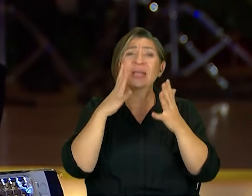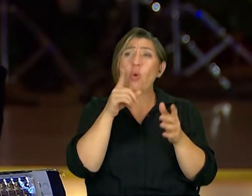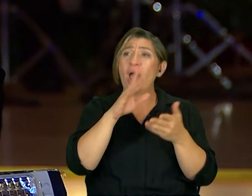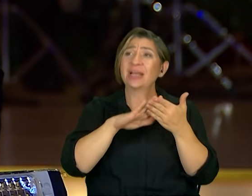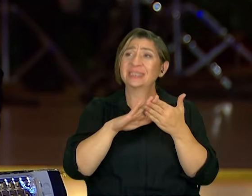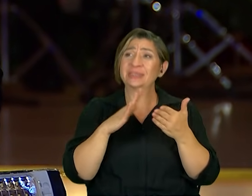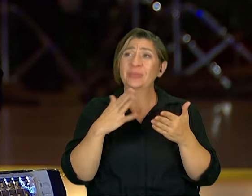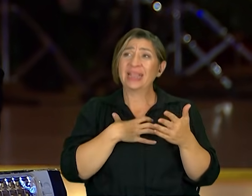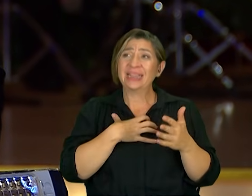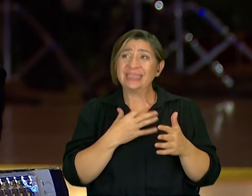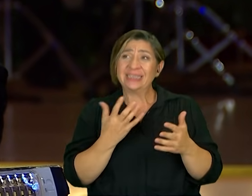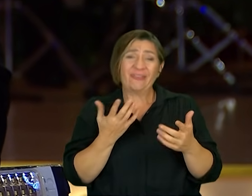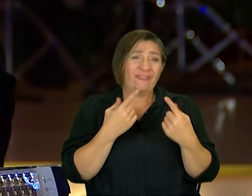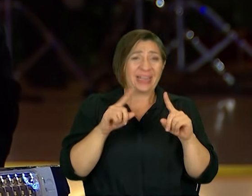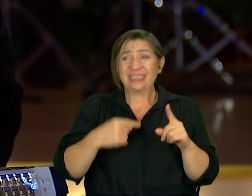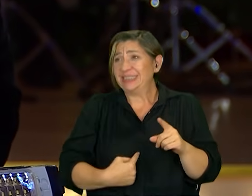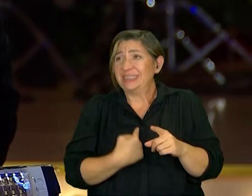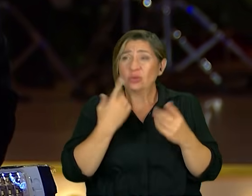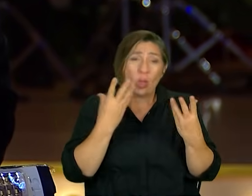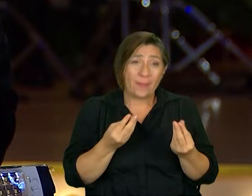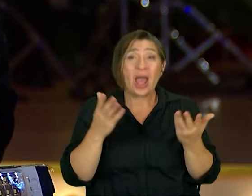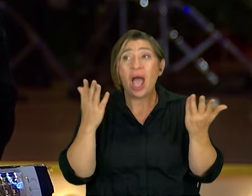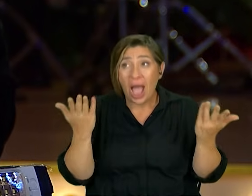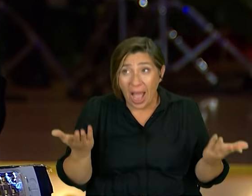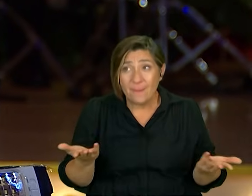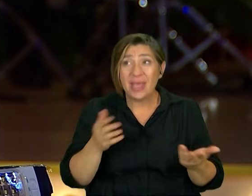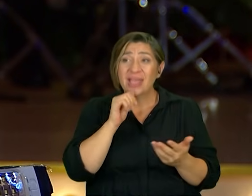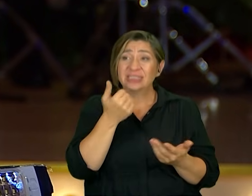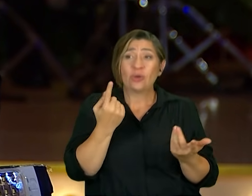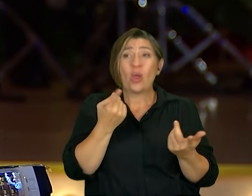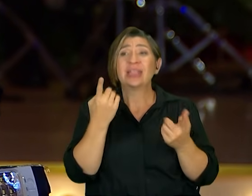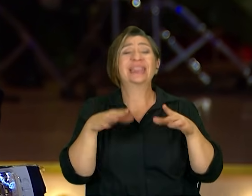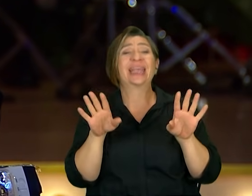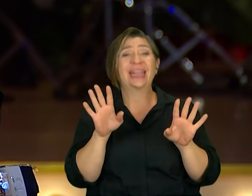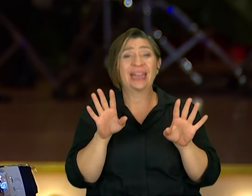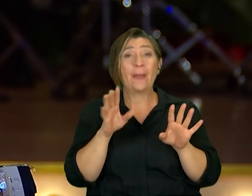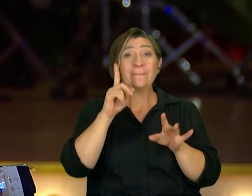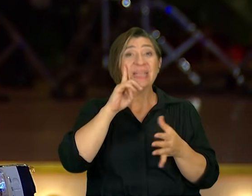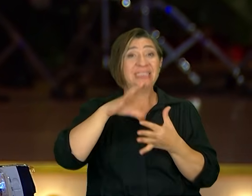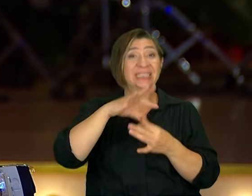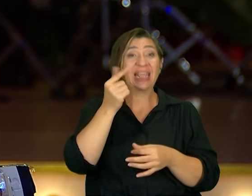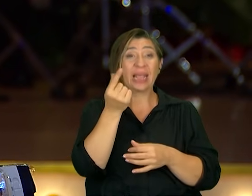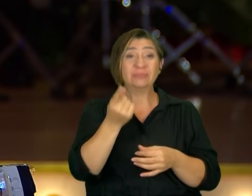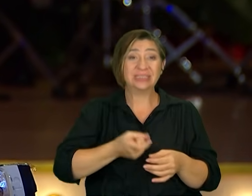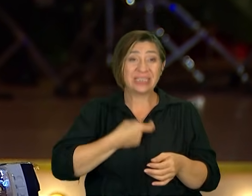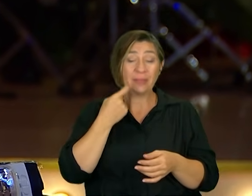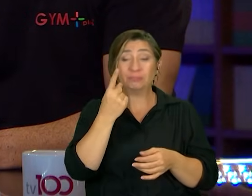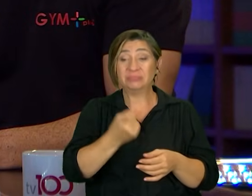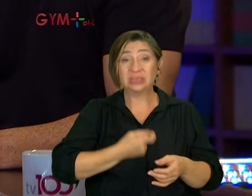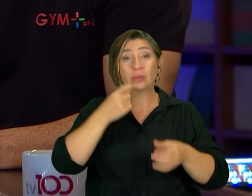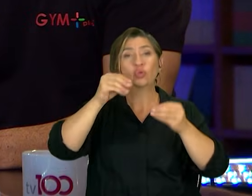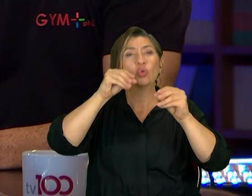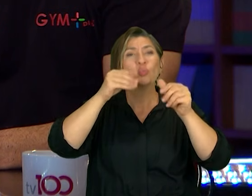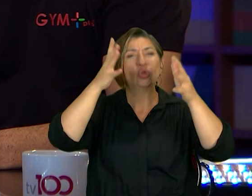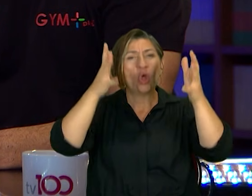kendilerini seksi hissediyor olabilir. Ama velakin bence hiç seksi değil. Çünkü bir insanın yarım saat ya da bir saat boyunca bir